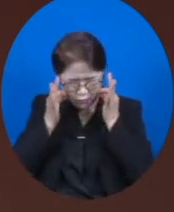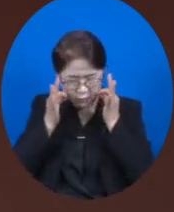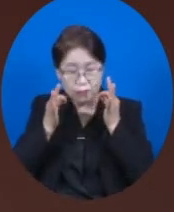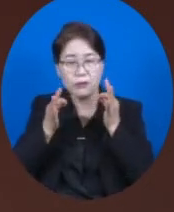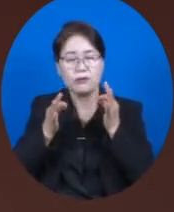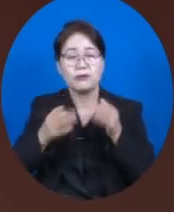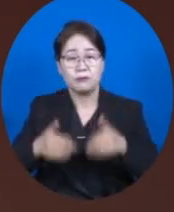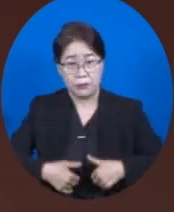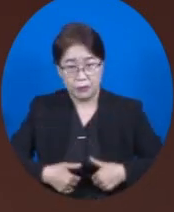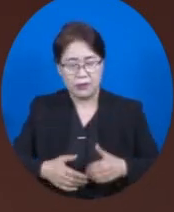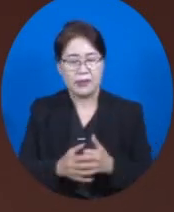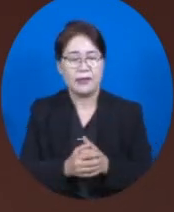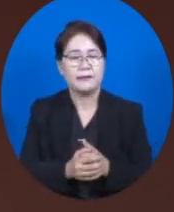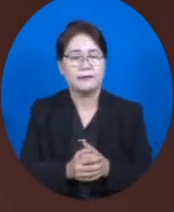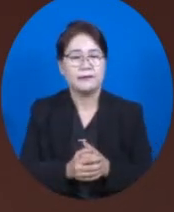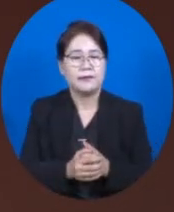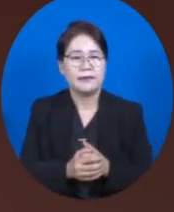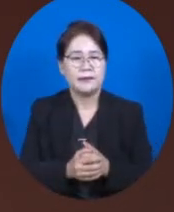합니다